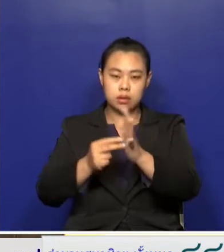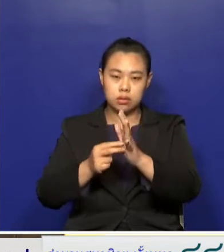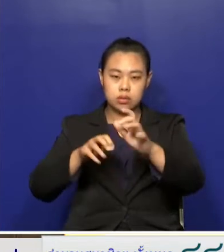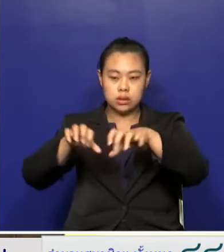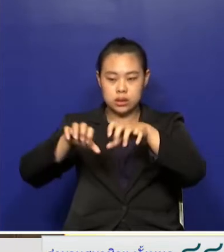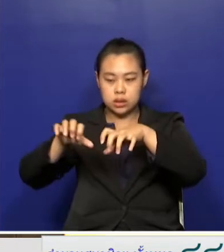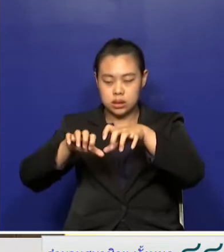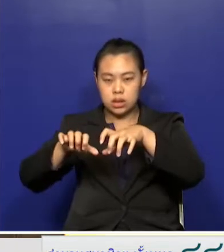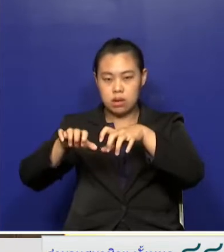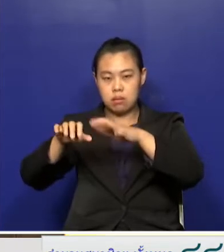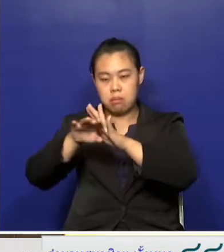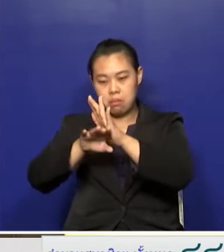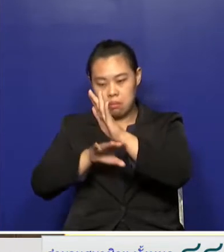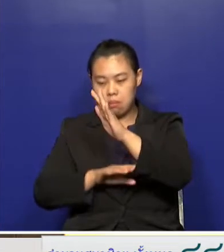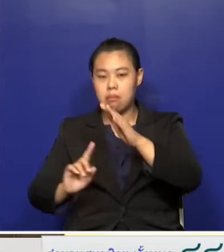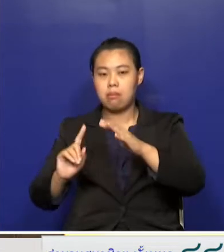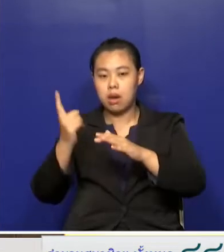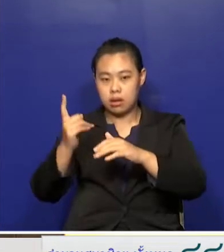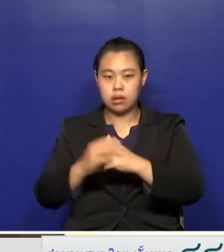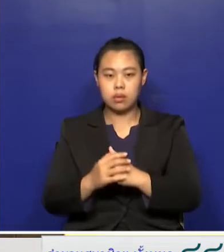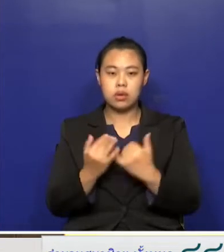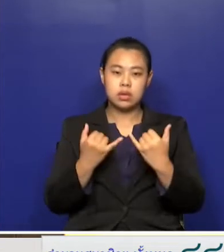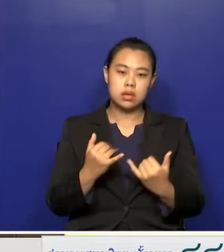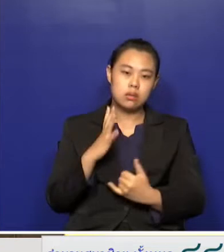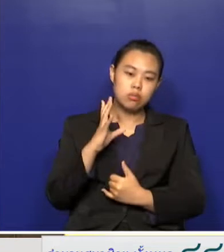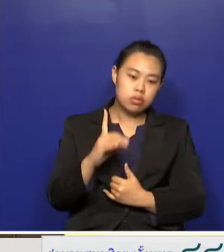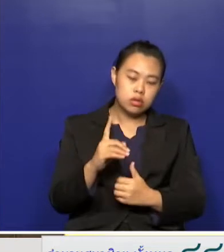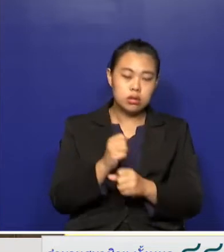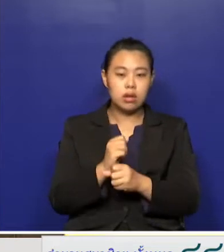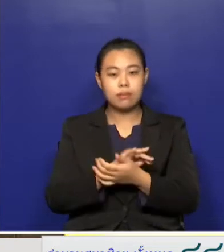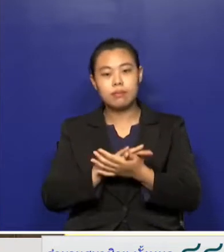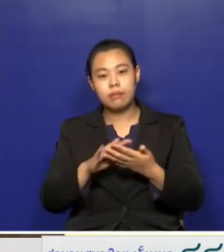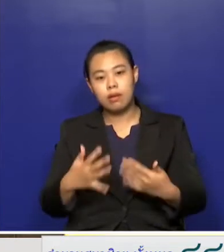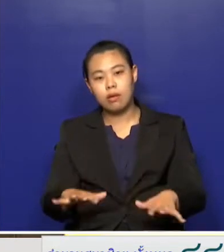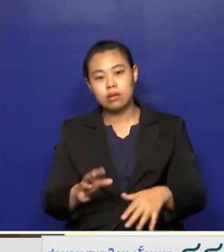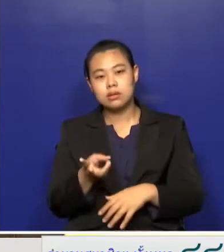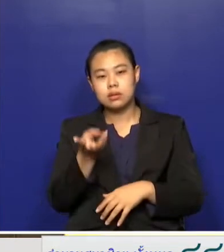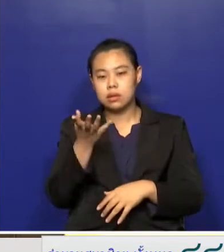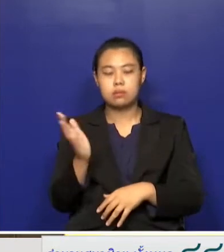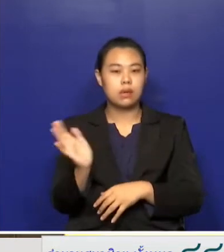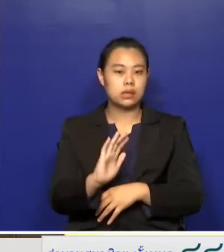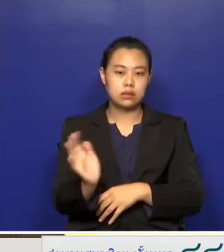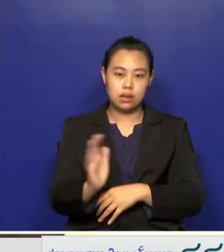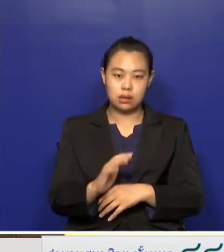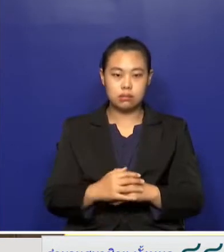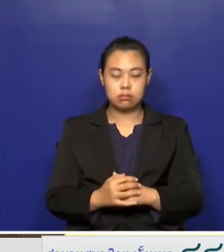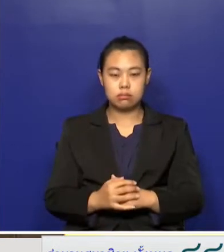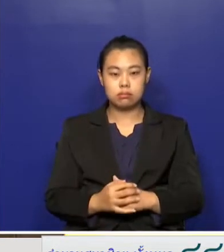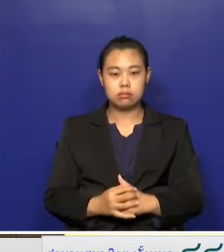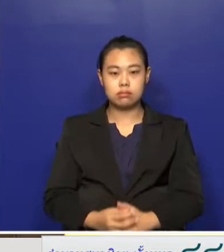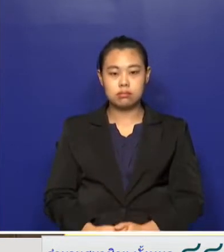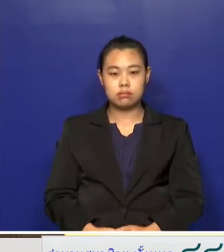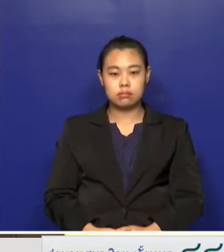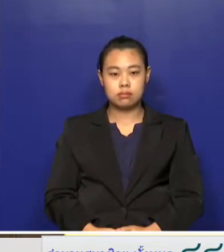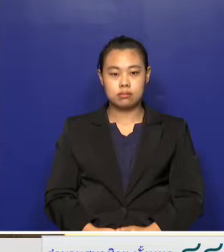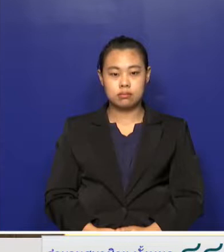จะเป็นอย่างไรแต่ไม่ใช่ทำวันนี้พรุ่งนี้ให้เสร็จสับเรียบร้อยผมดูในแผนร่